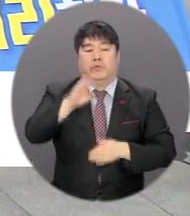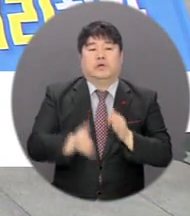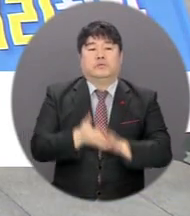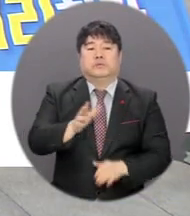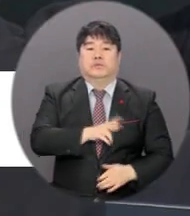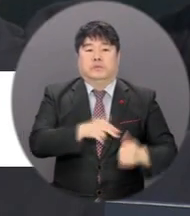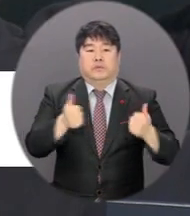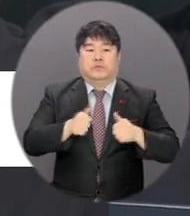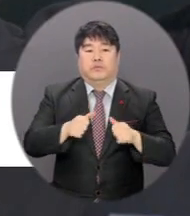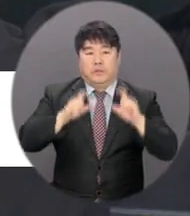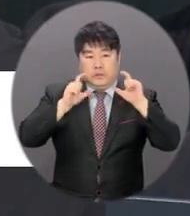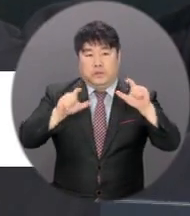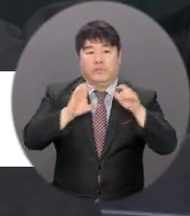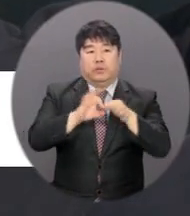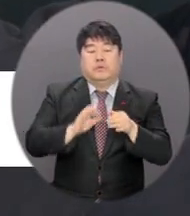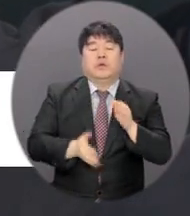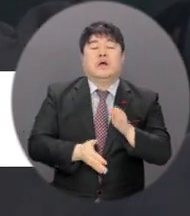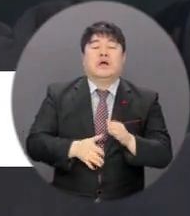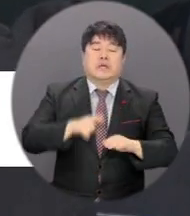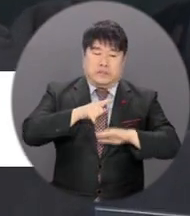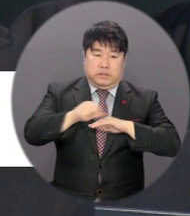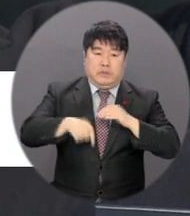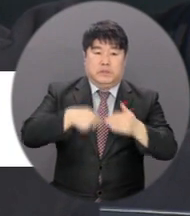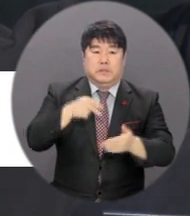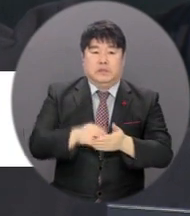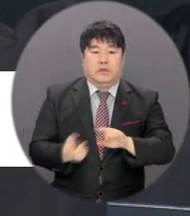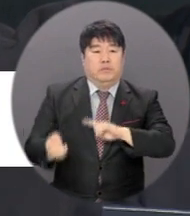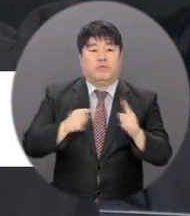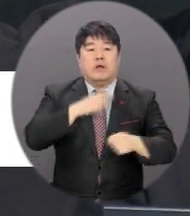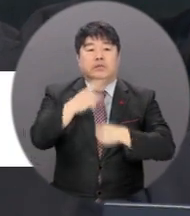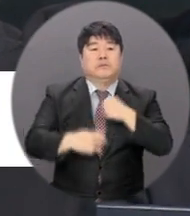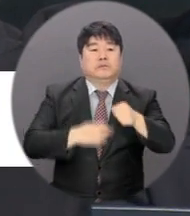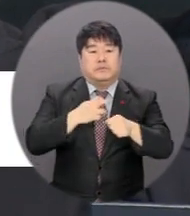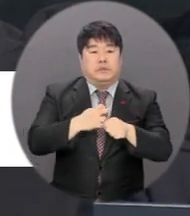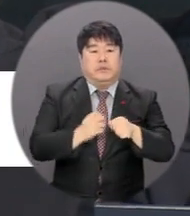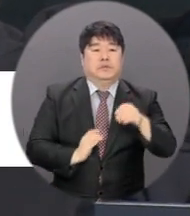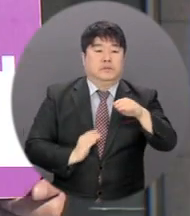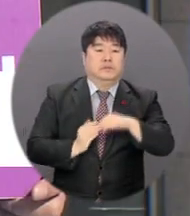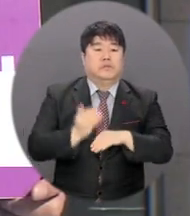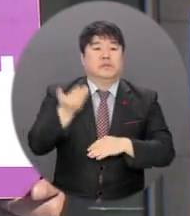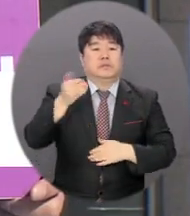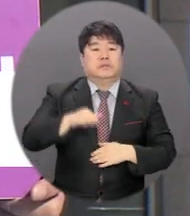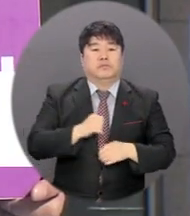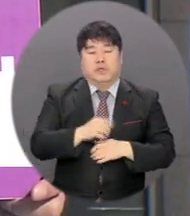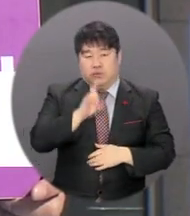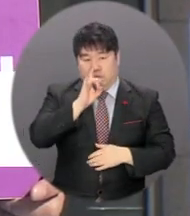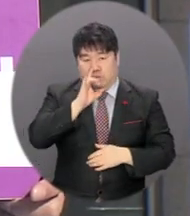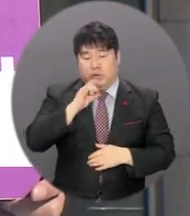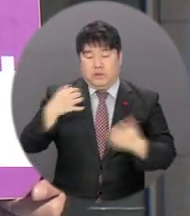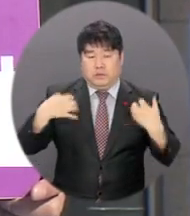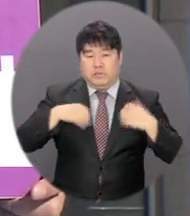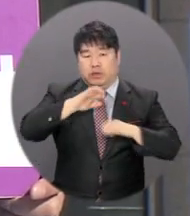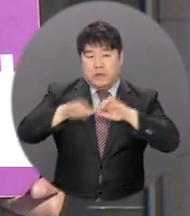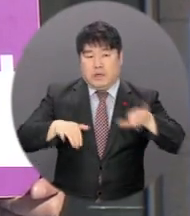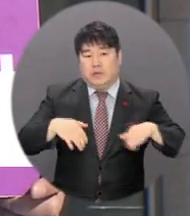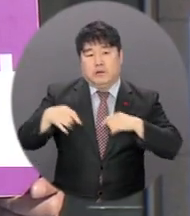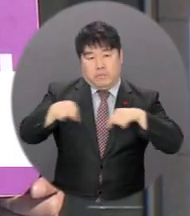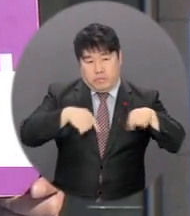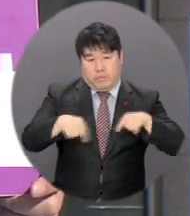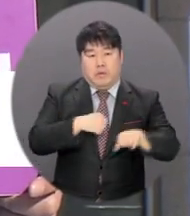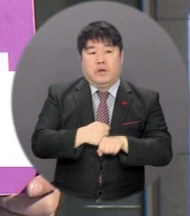광주시의회는 성명을 통해 지방자치가 부활된 지 30년이 지났지만 중앙정부의 간섭과 통제는